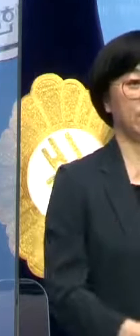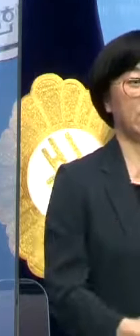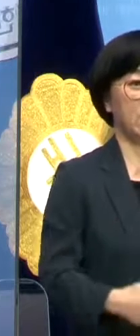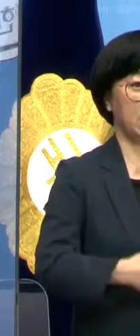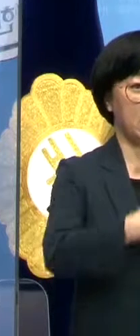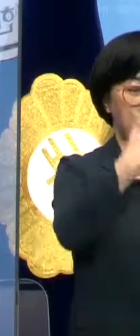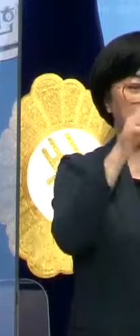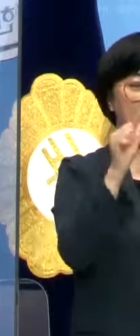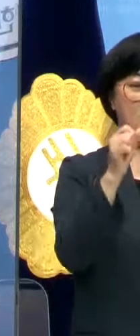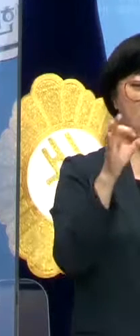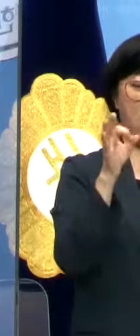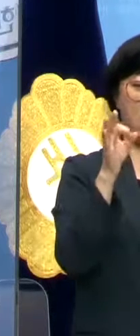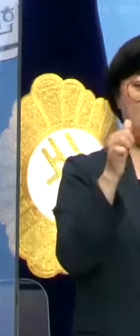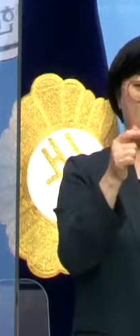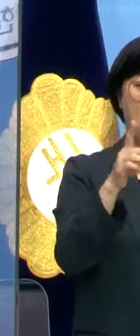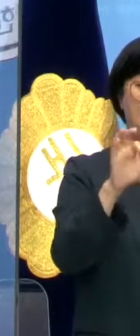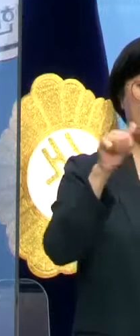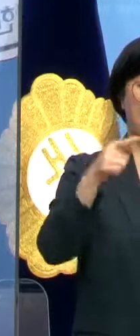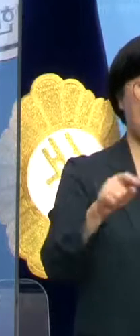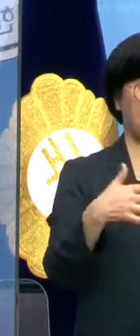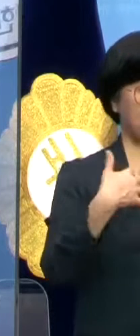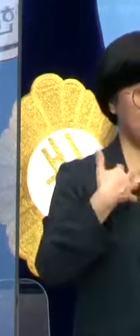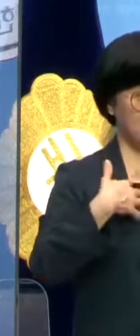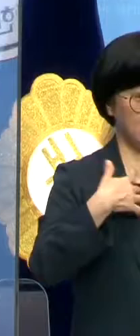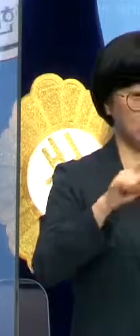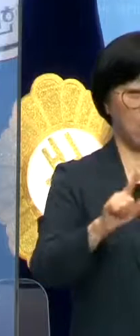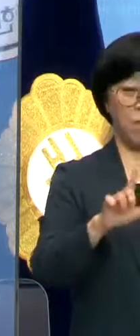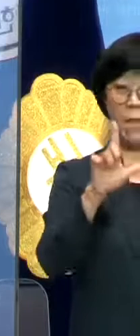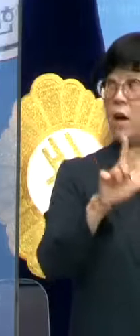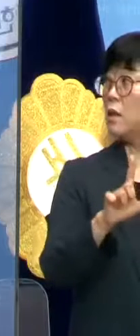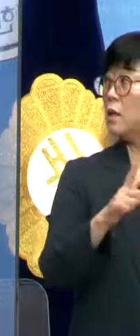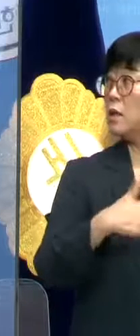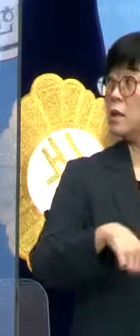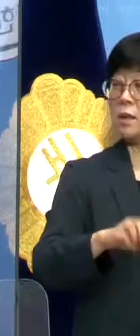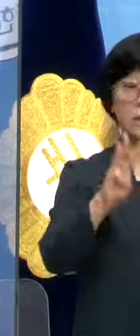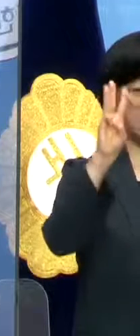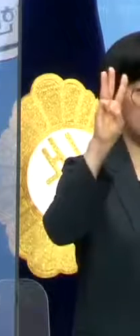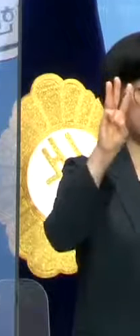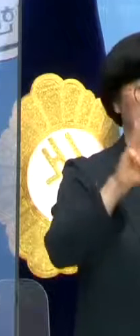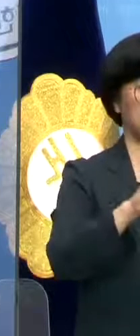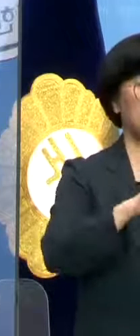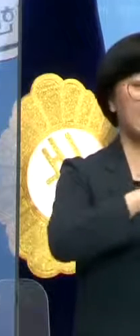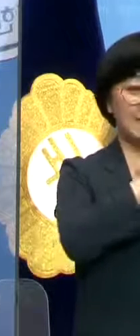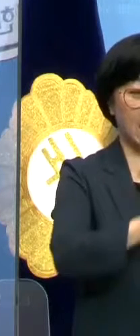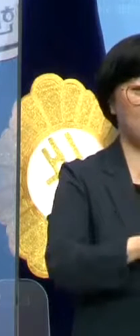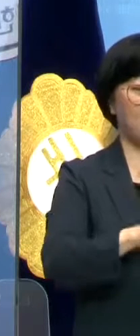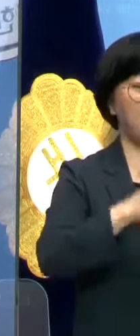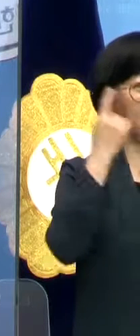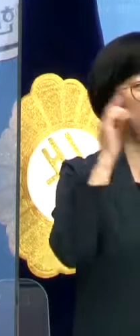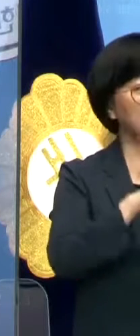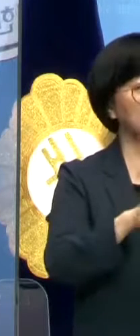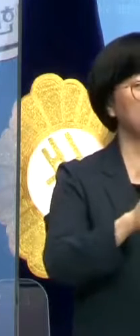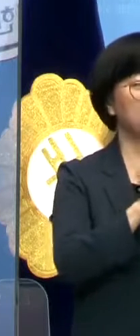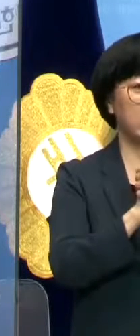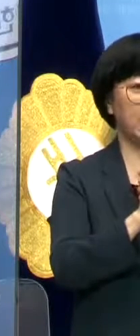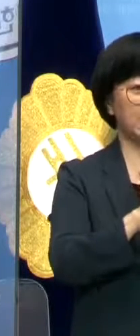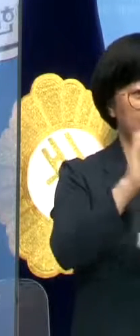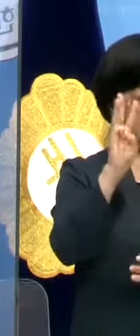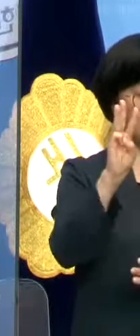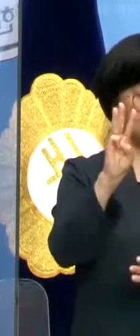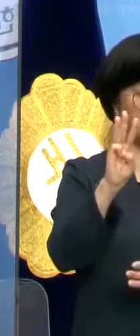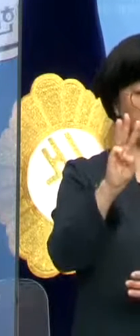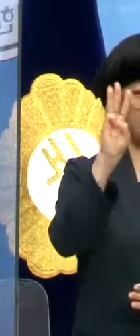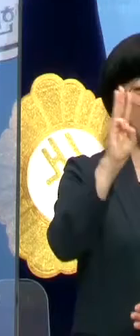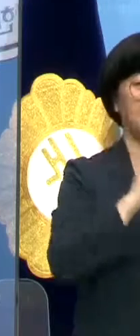영화 헝거게임 에도 나온 이제 자세 인데요 자유와 평등 외의 에트 뜻을 담아서 세손가락